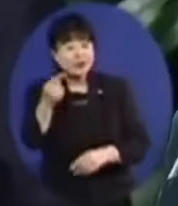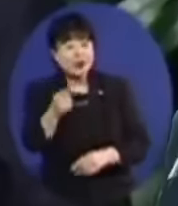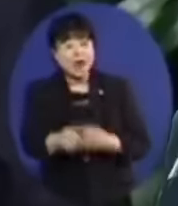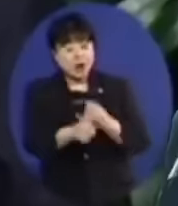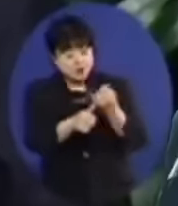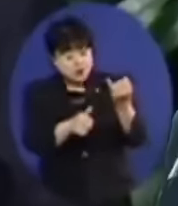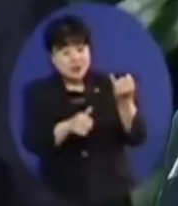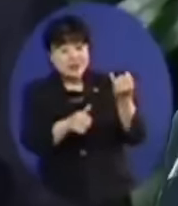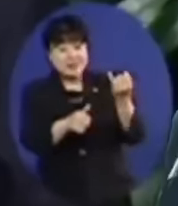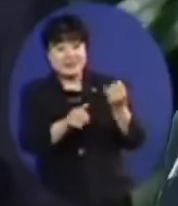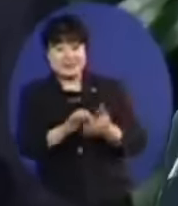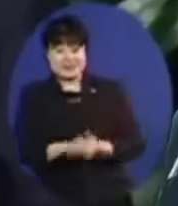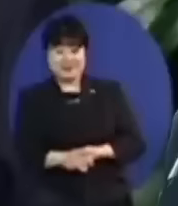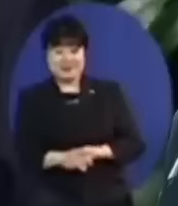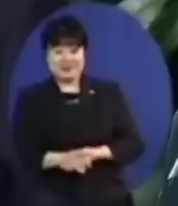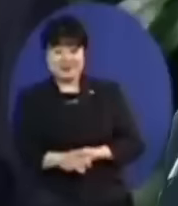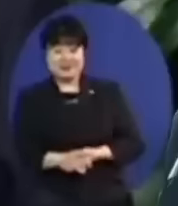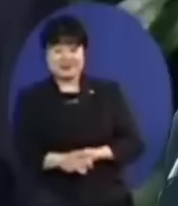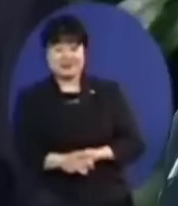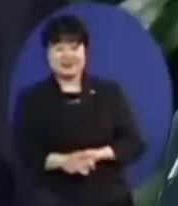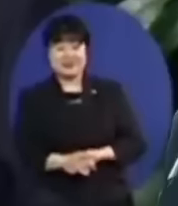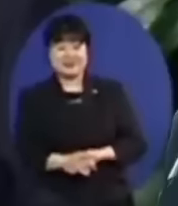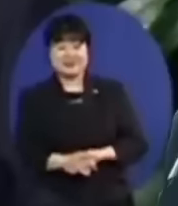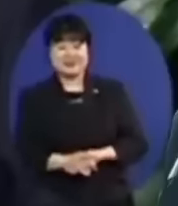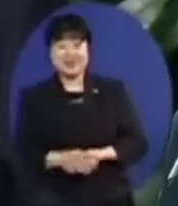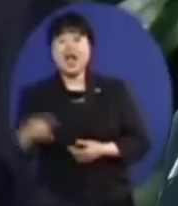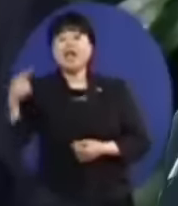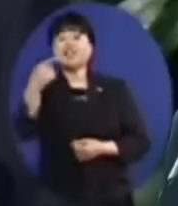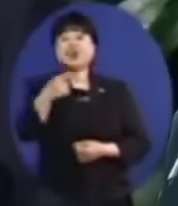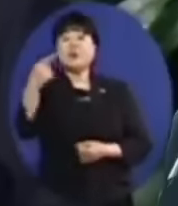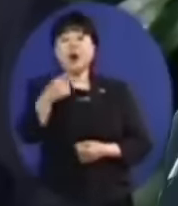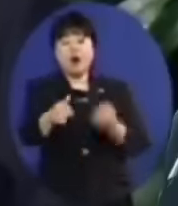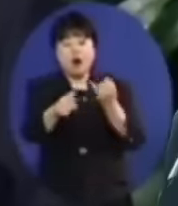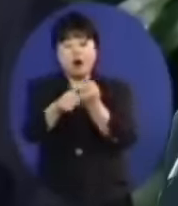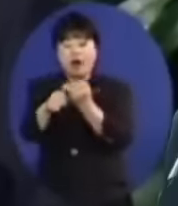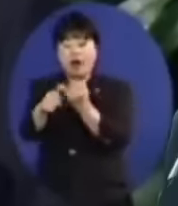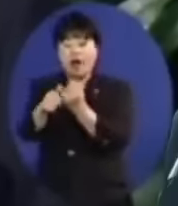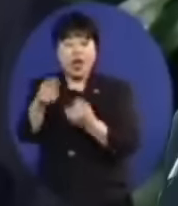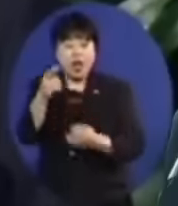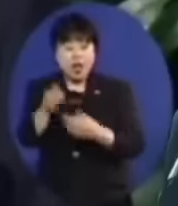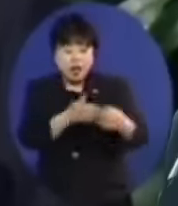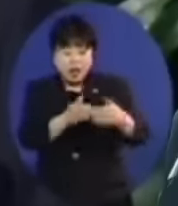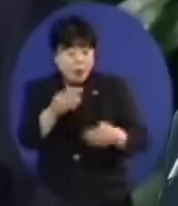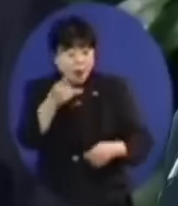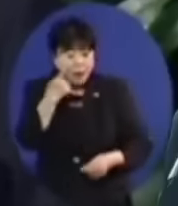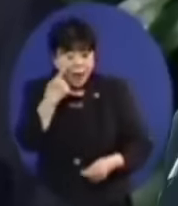마누라를, 솔로몬은 천명을 거느렸습니다.